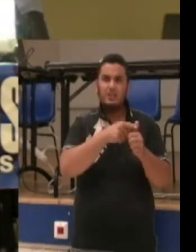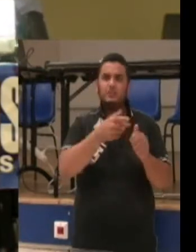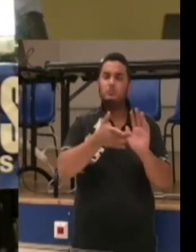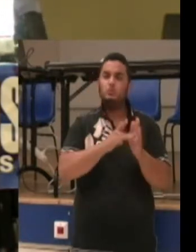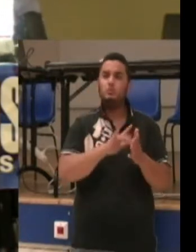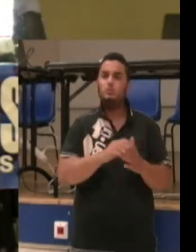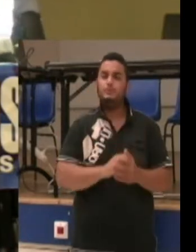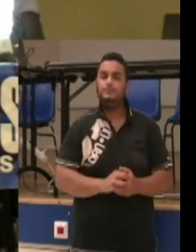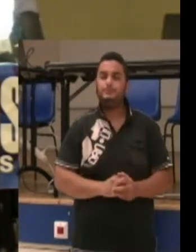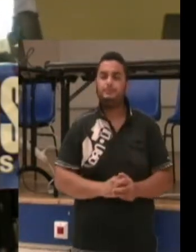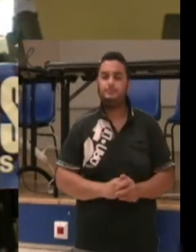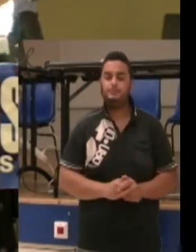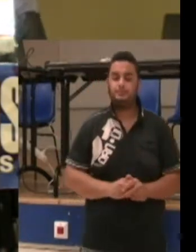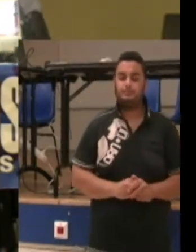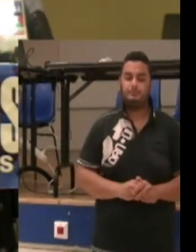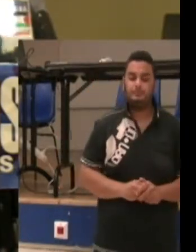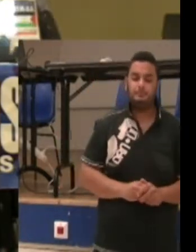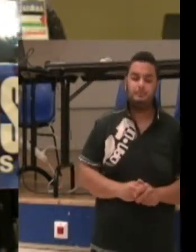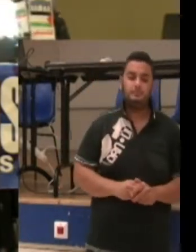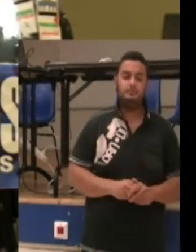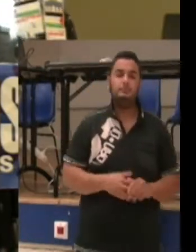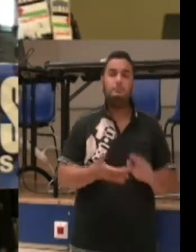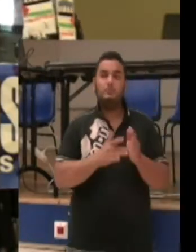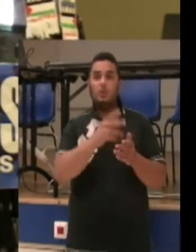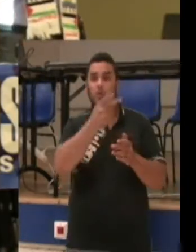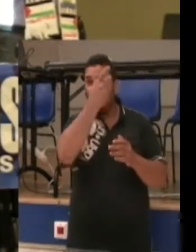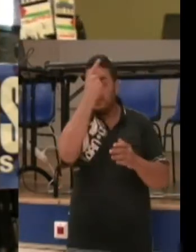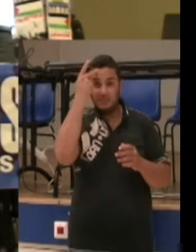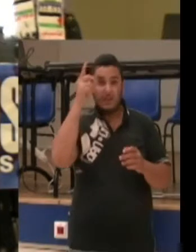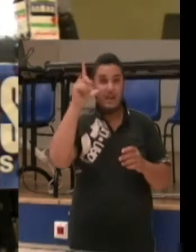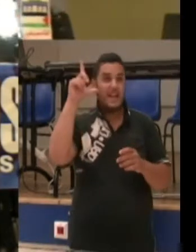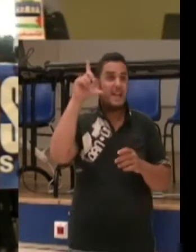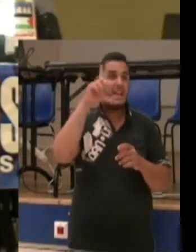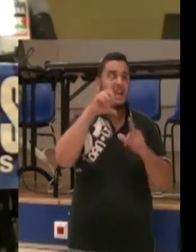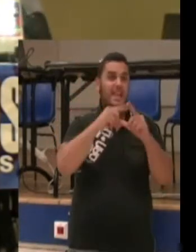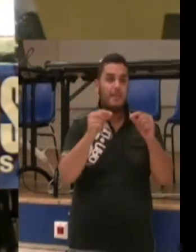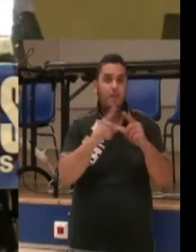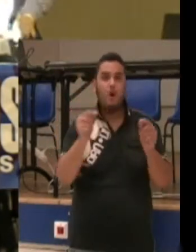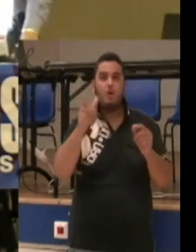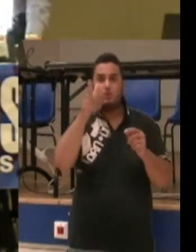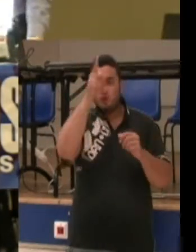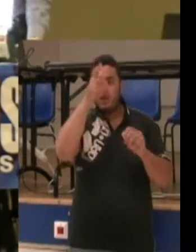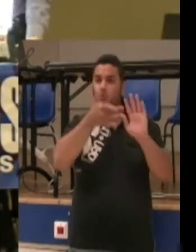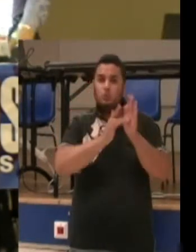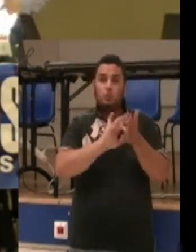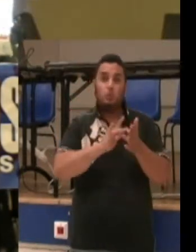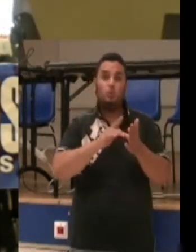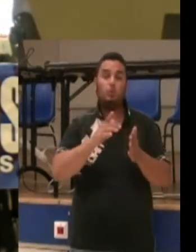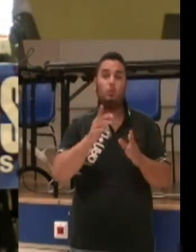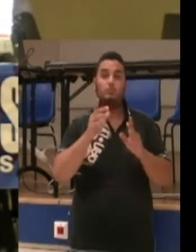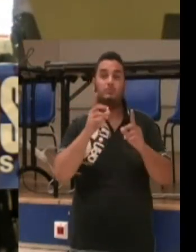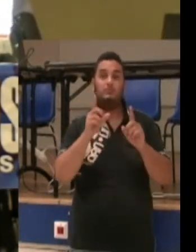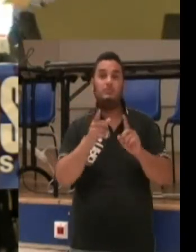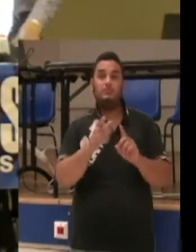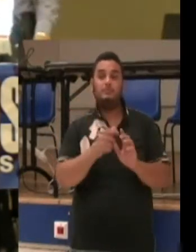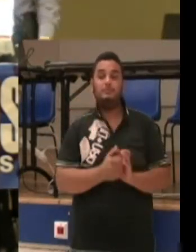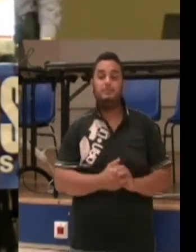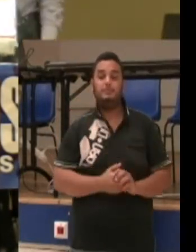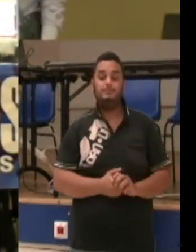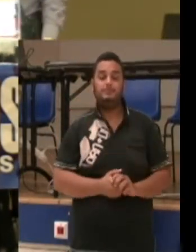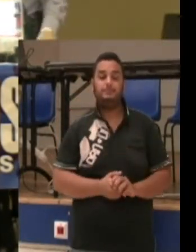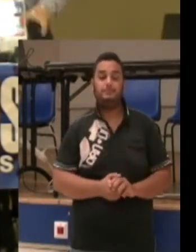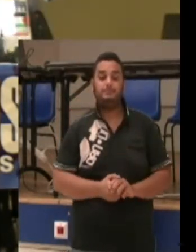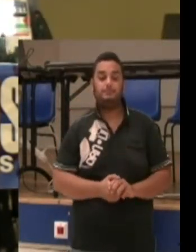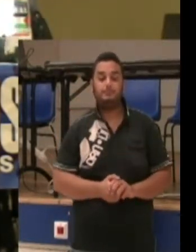aussi dans le diaspora palestinien, dans les camps de réfugiés, au Liban, en Jordanie, partout, il a laissé ses